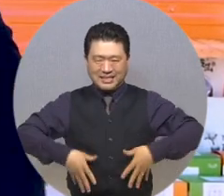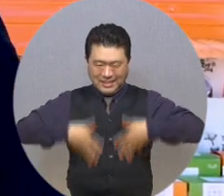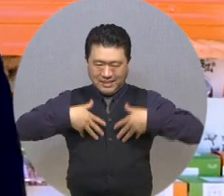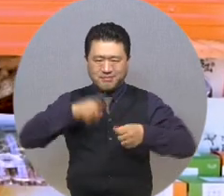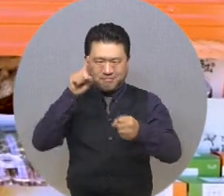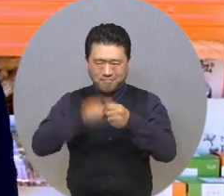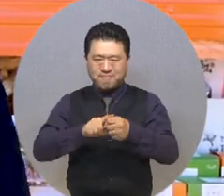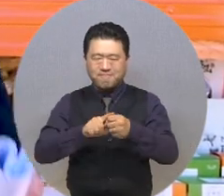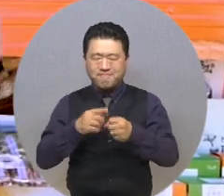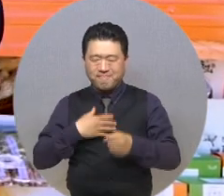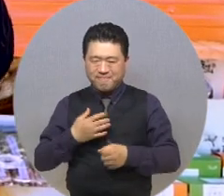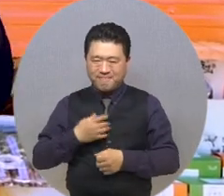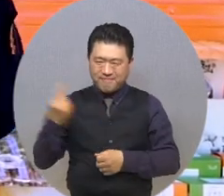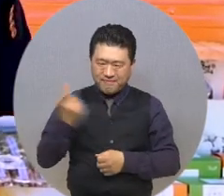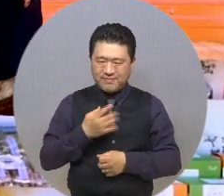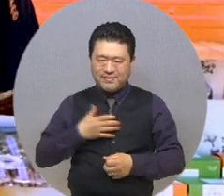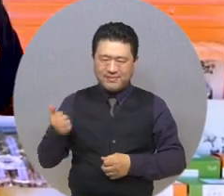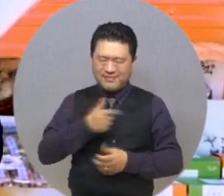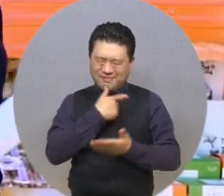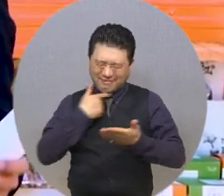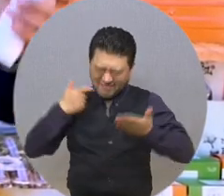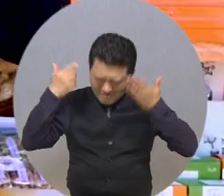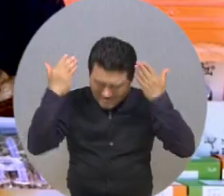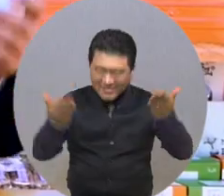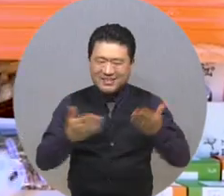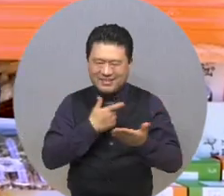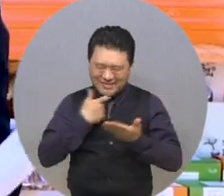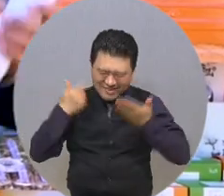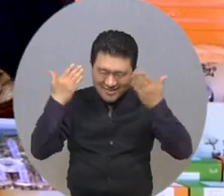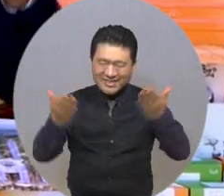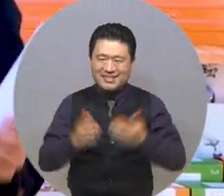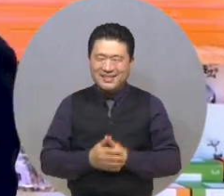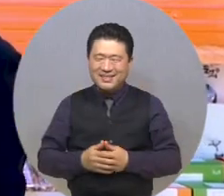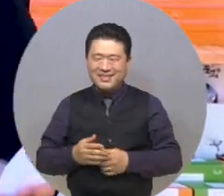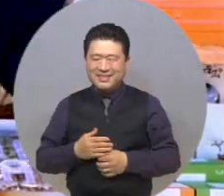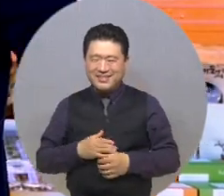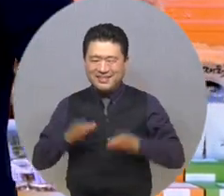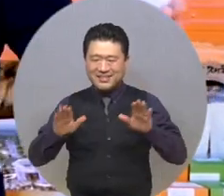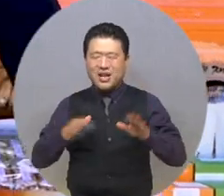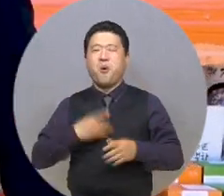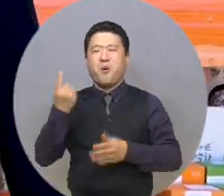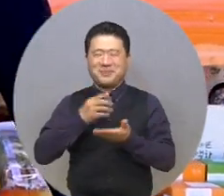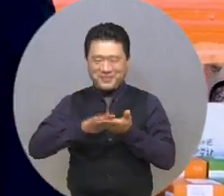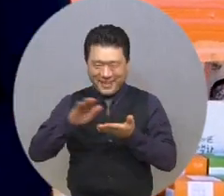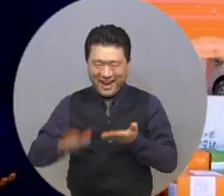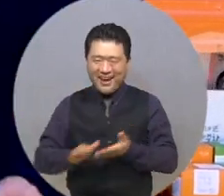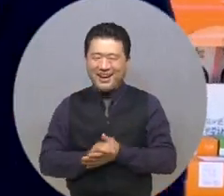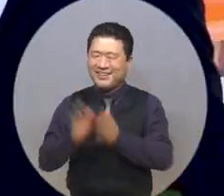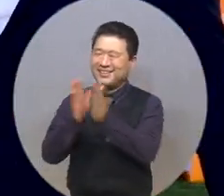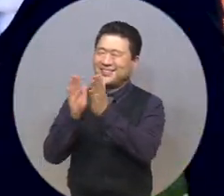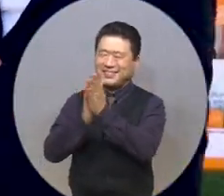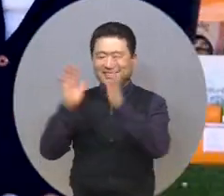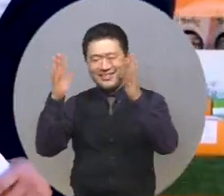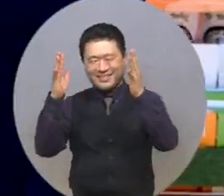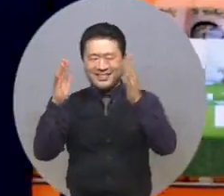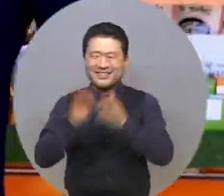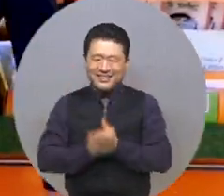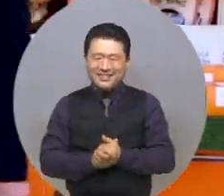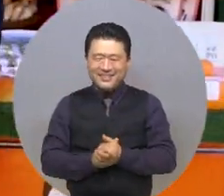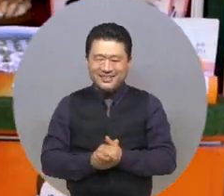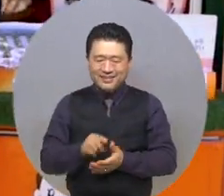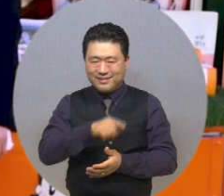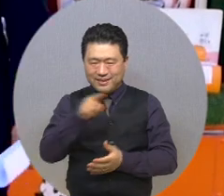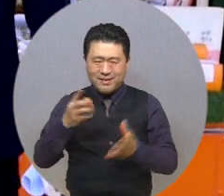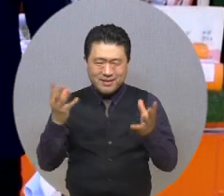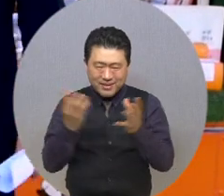를 위해서, 아이고, 내가 이 몸을 바치려고. 이야. 오늘 맞습니다. 진짜